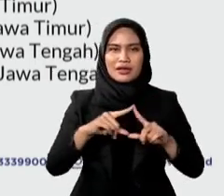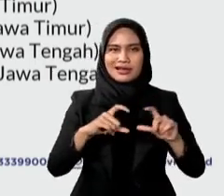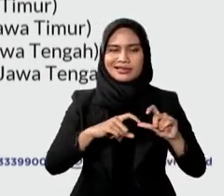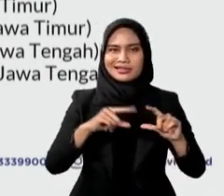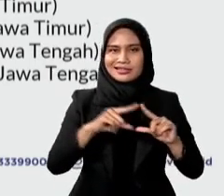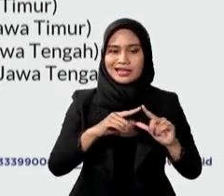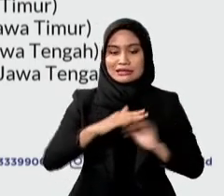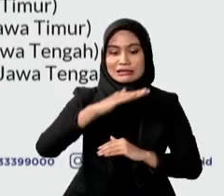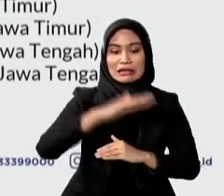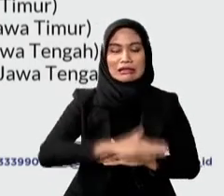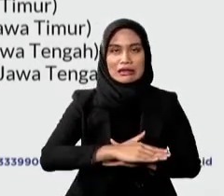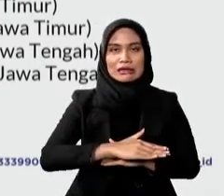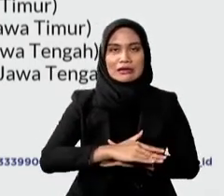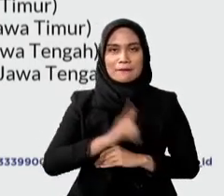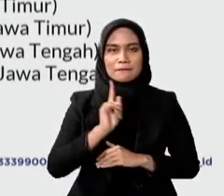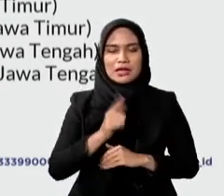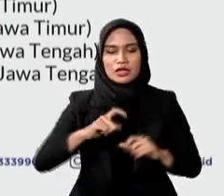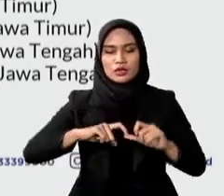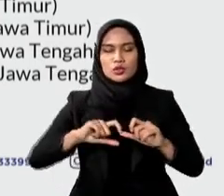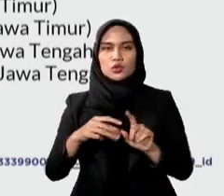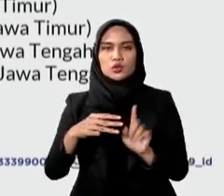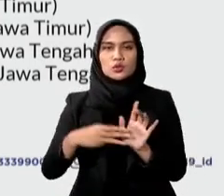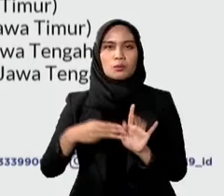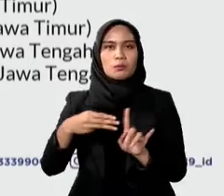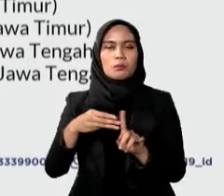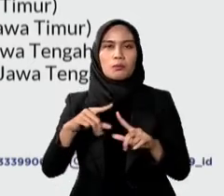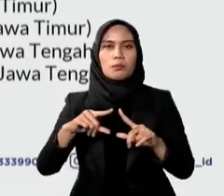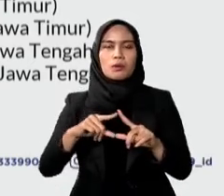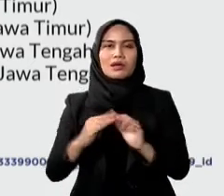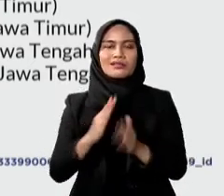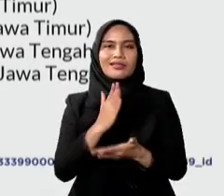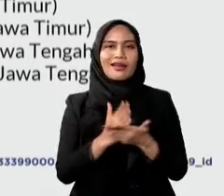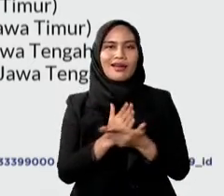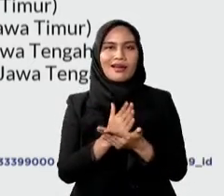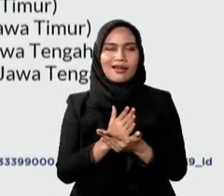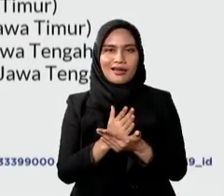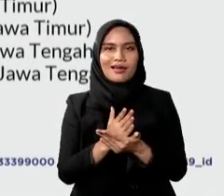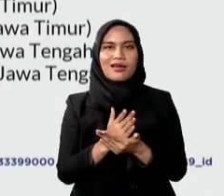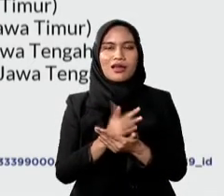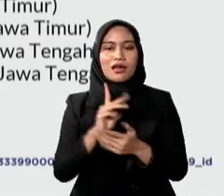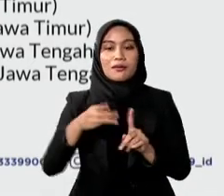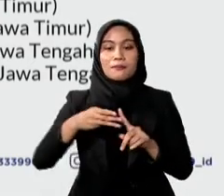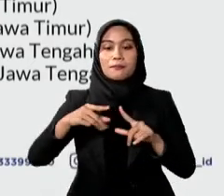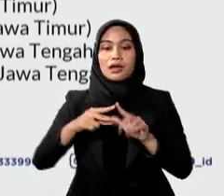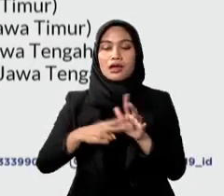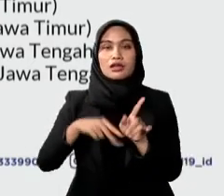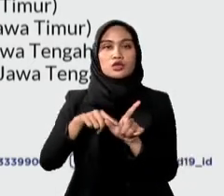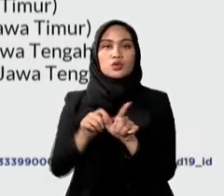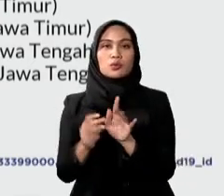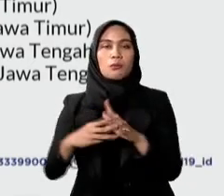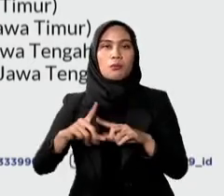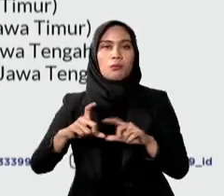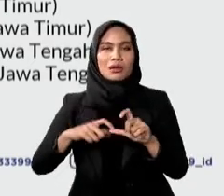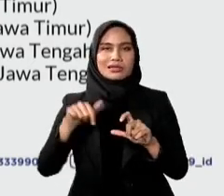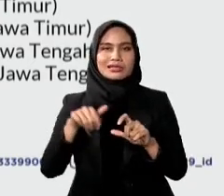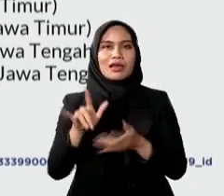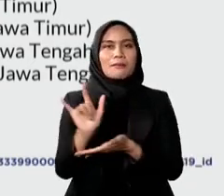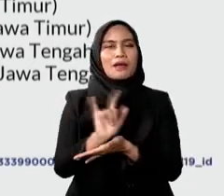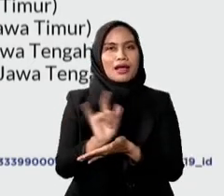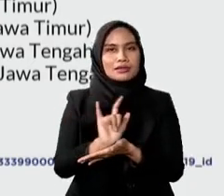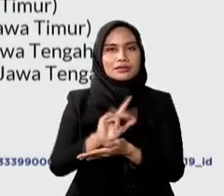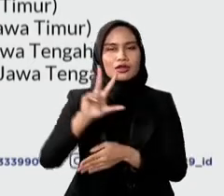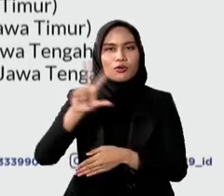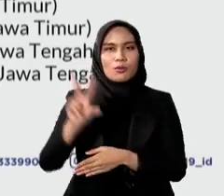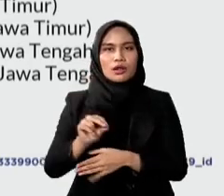Sulawesi Utara, kemudian Sumba Tengah dari NTT, Banyumas dari Jawa Tengah, Kota Bekasi dari Jawa